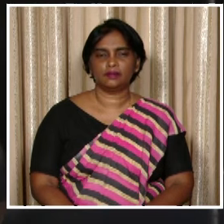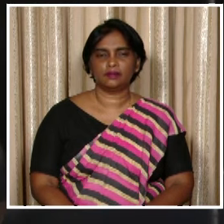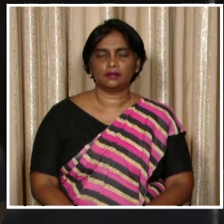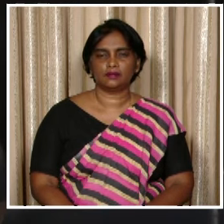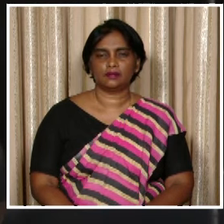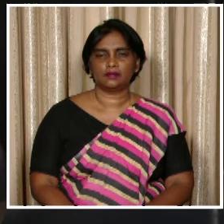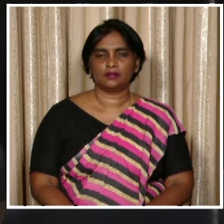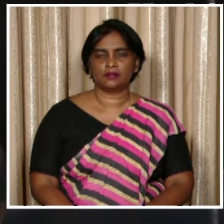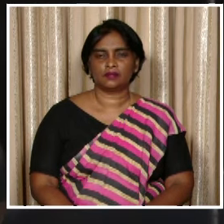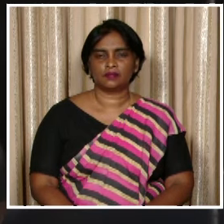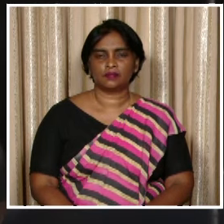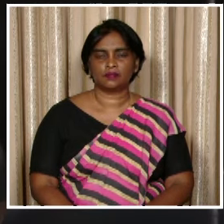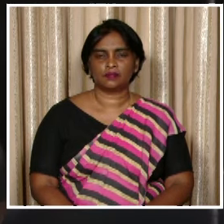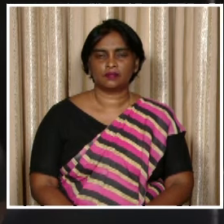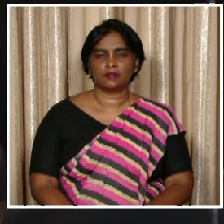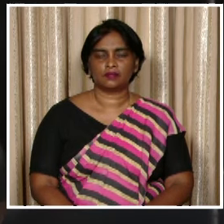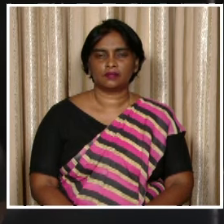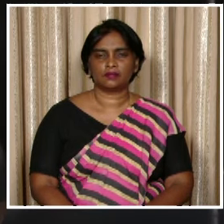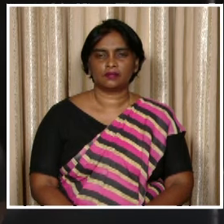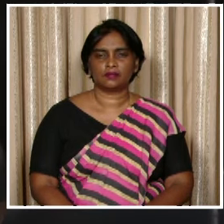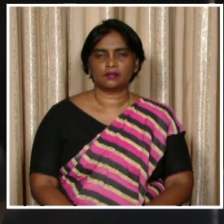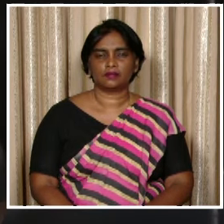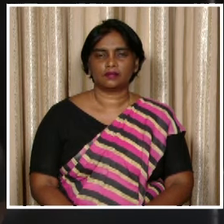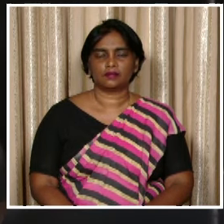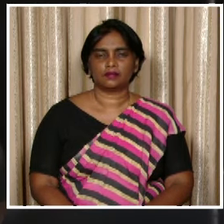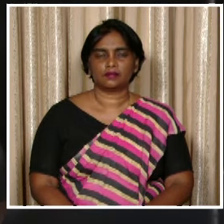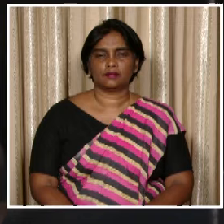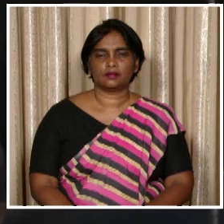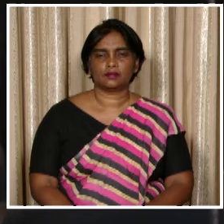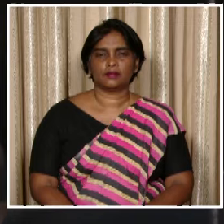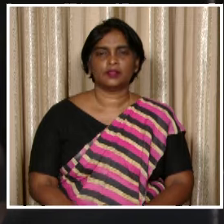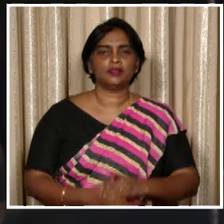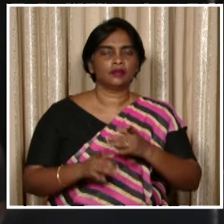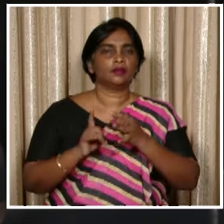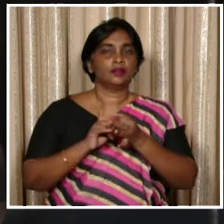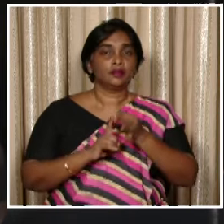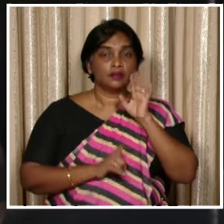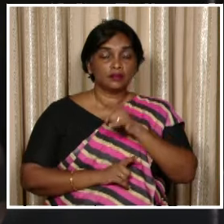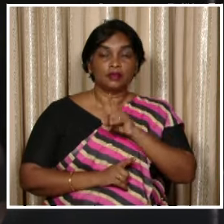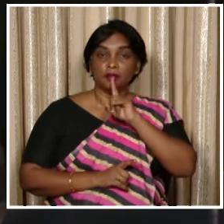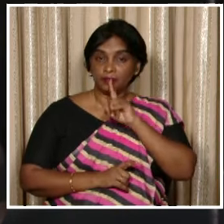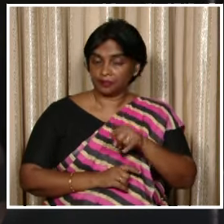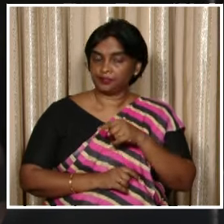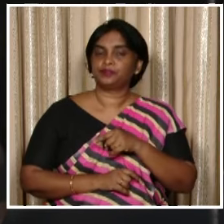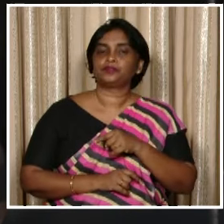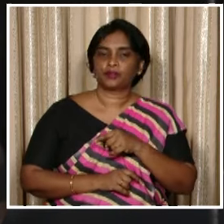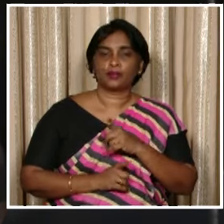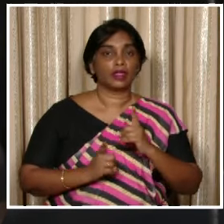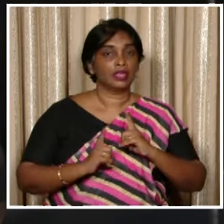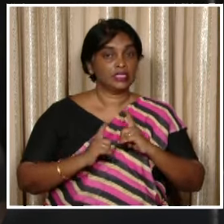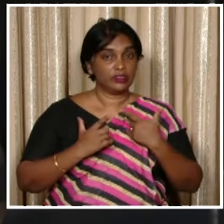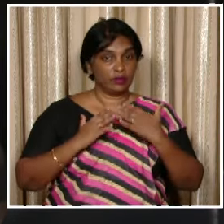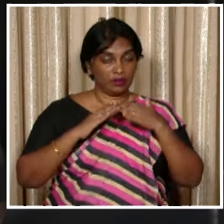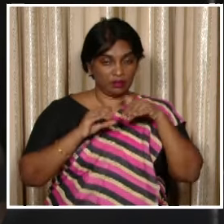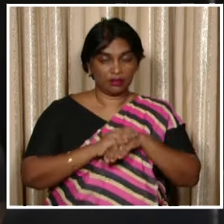කුලිය සලකලා ගහන බද්ද කිසිම සඳහනක් නෑ. ඉතින් ජනාධිපති කිතුමා කියනවා නම් ජීවත් වෙන